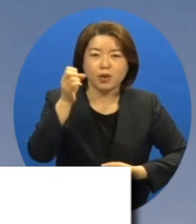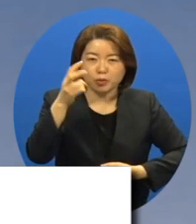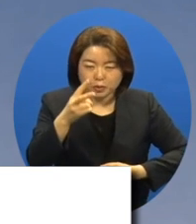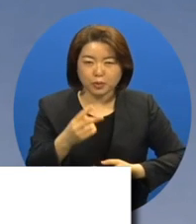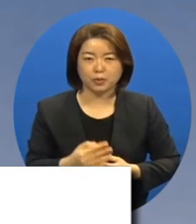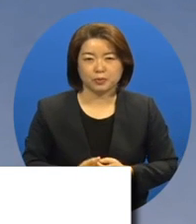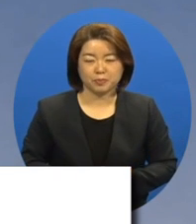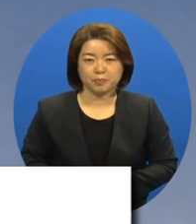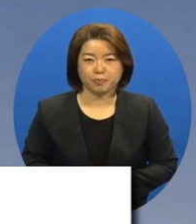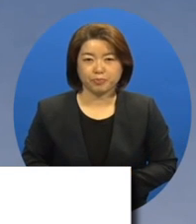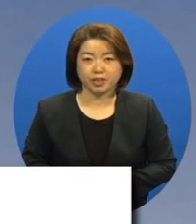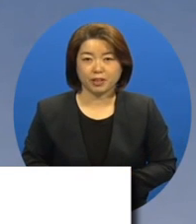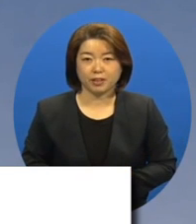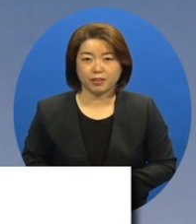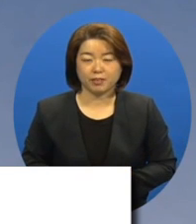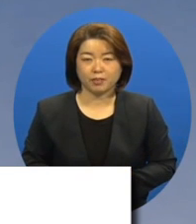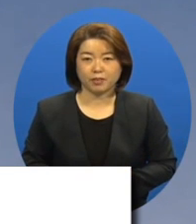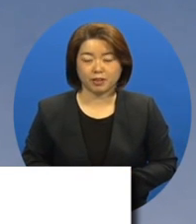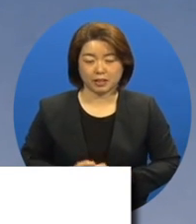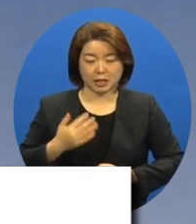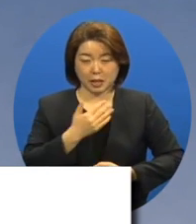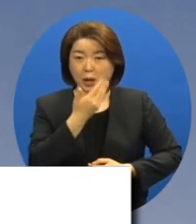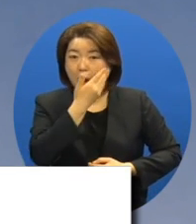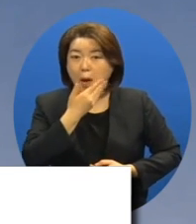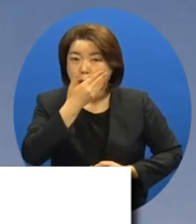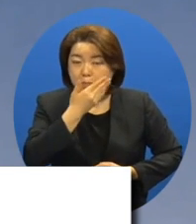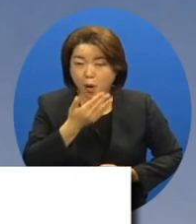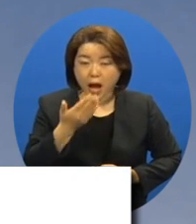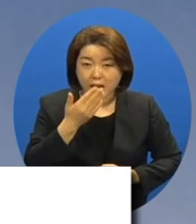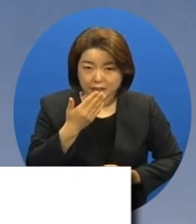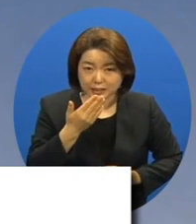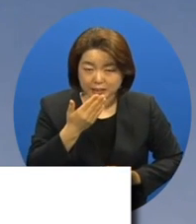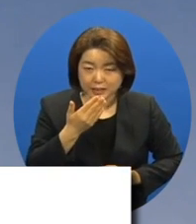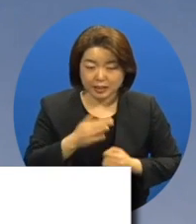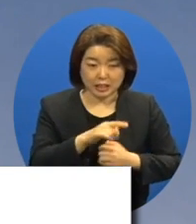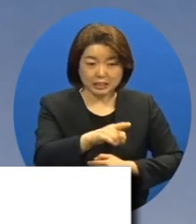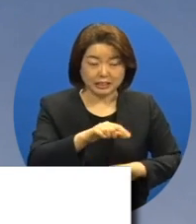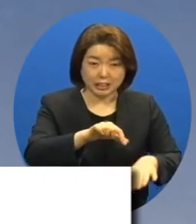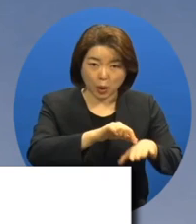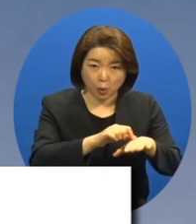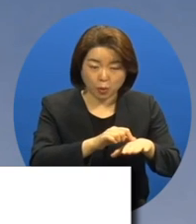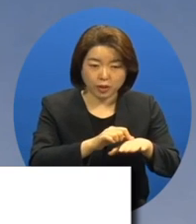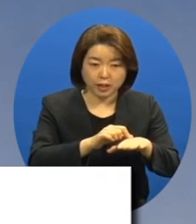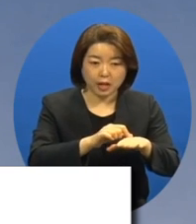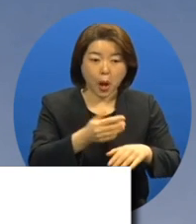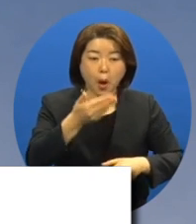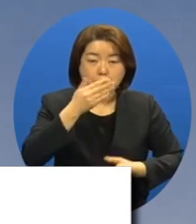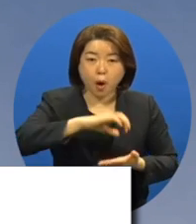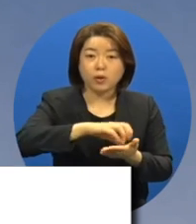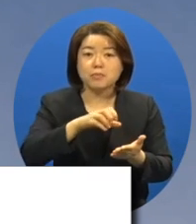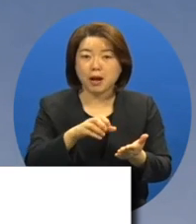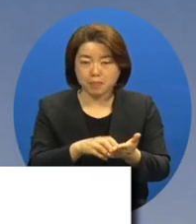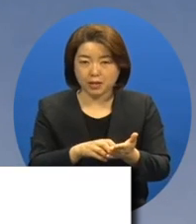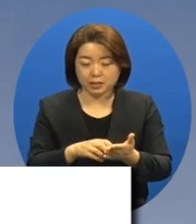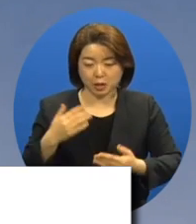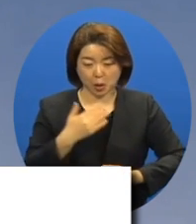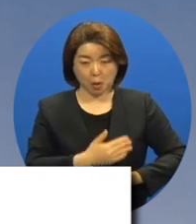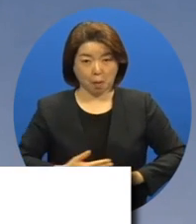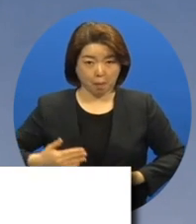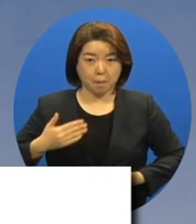그리고 보양식으로 이렇게 그 고기를 섭취할 만큼 그렇게